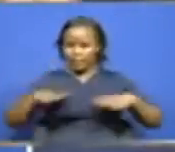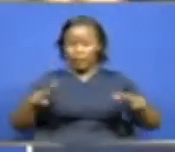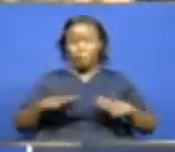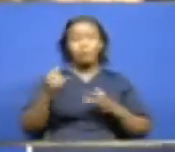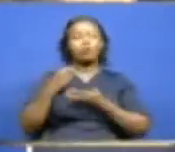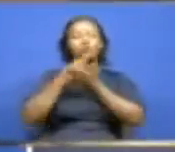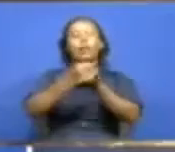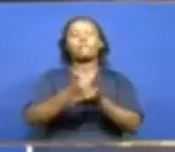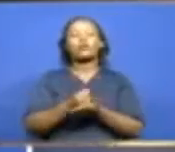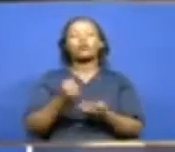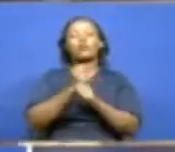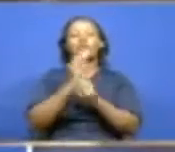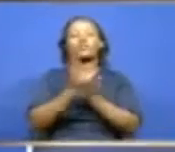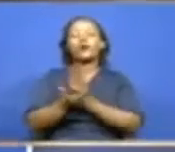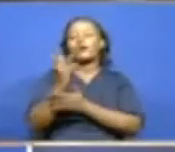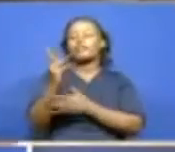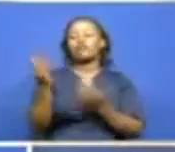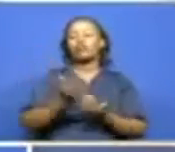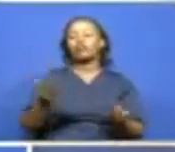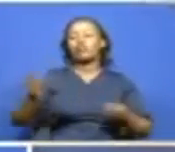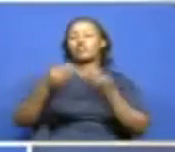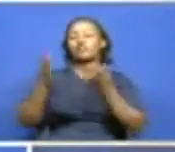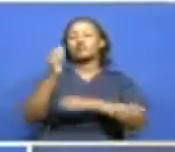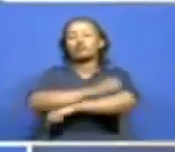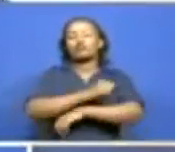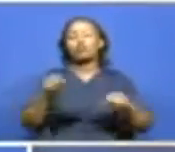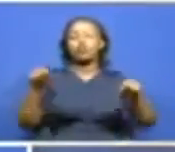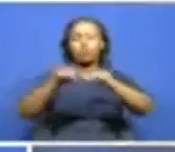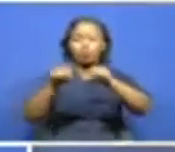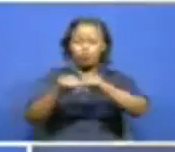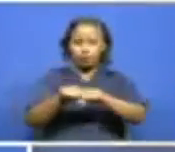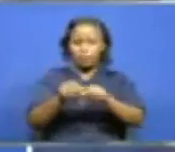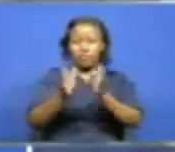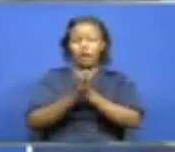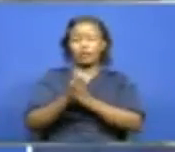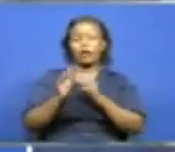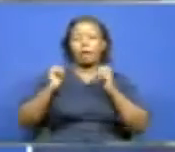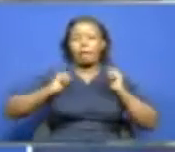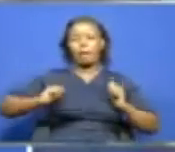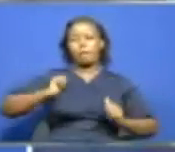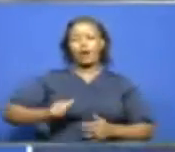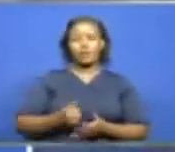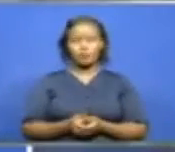with school necessities, among them uniforms, pairs of shoes and bags for school. Saidia.